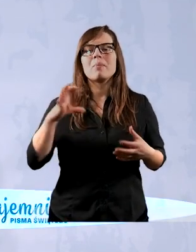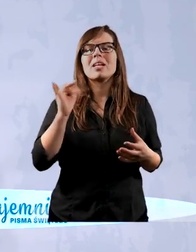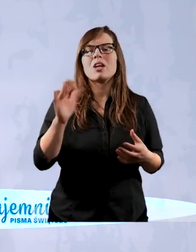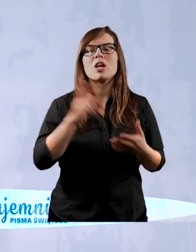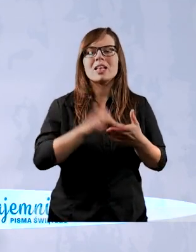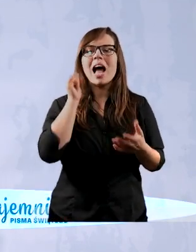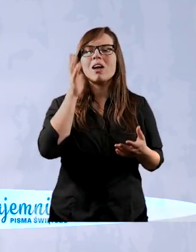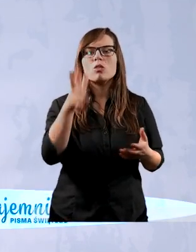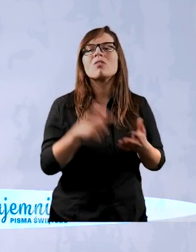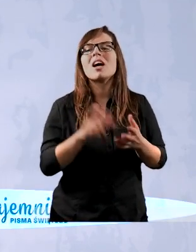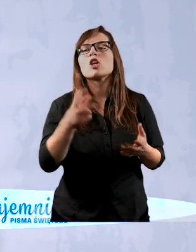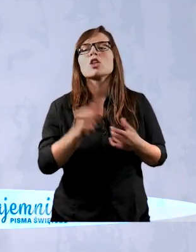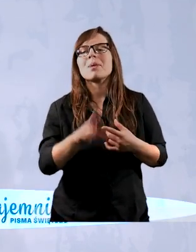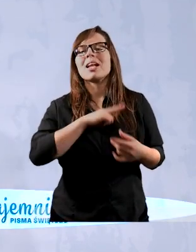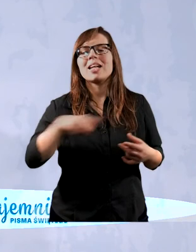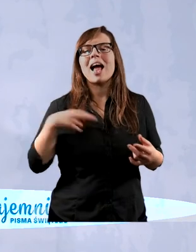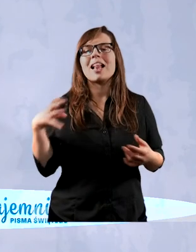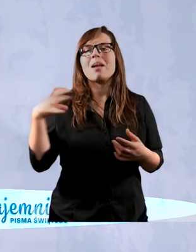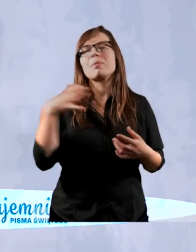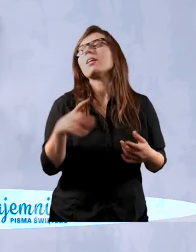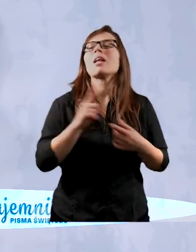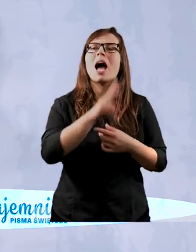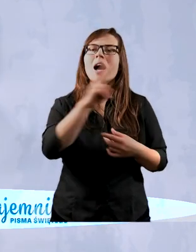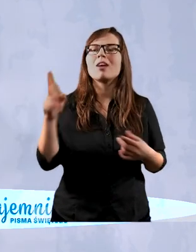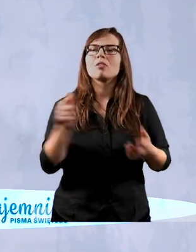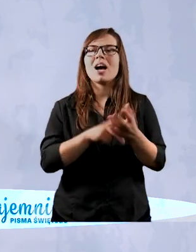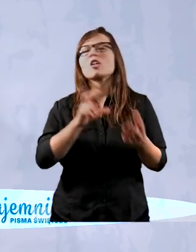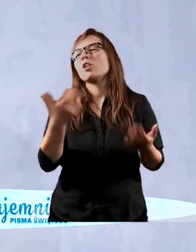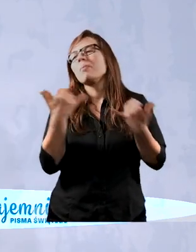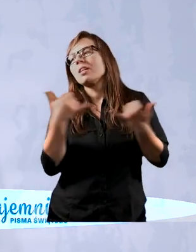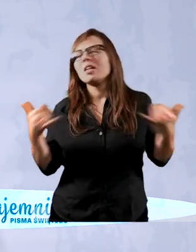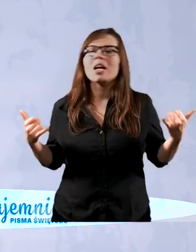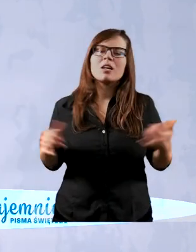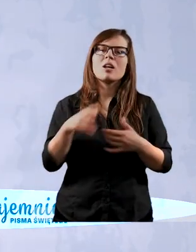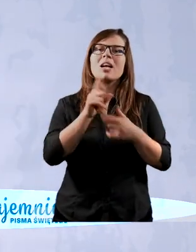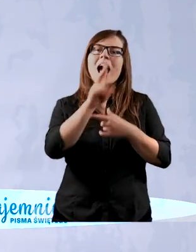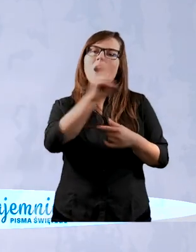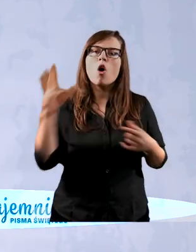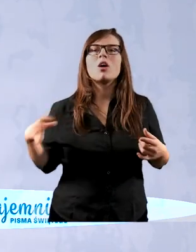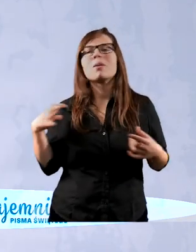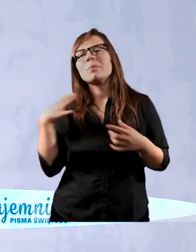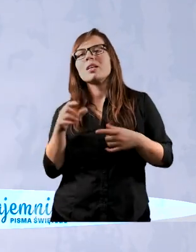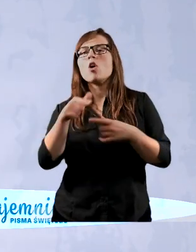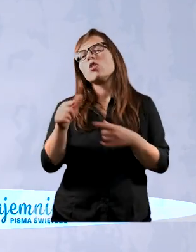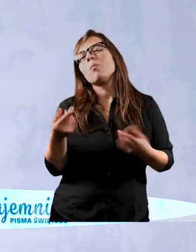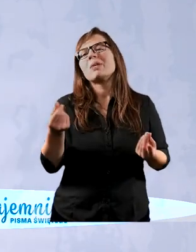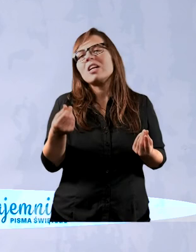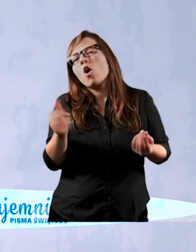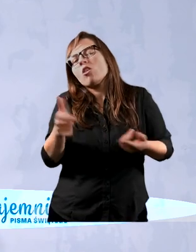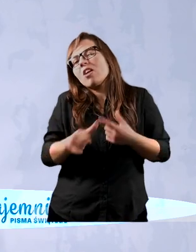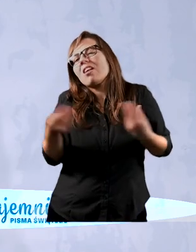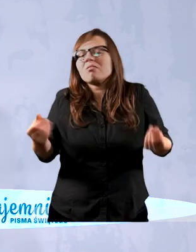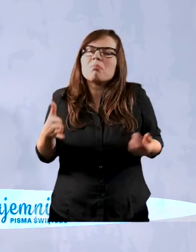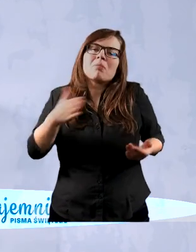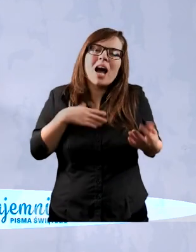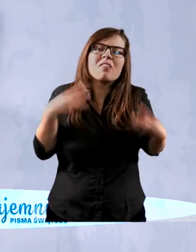i na co dzień. No właśnie, czym jest dla nas biznes? Dla każdego pewnie będzie czymś innym. Jeżeli dla kogoś biznesem są pieniądze, no to wiadomo, że